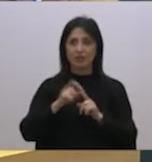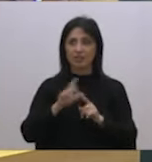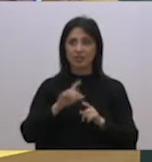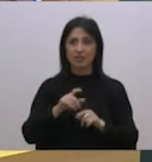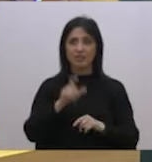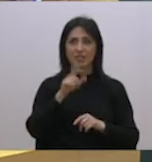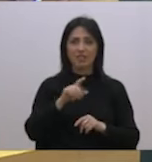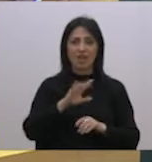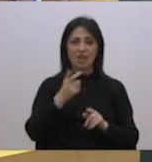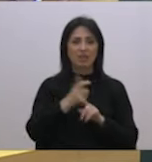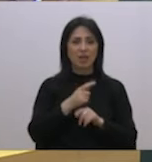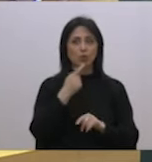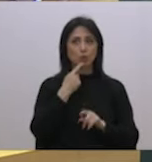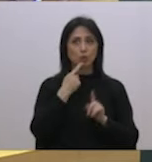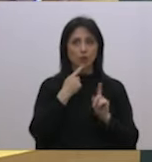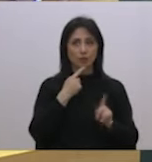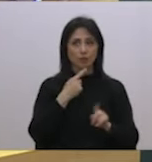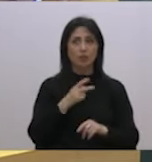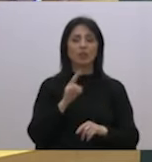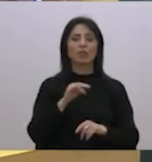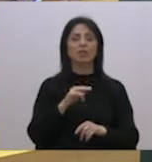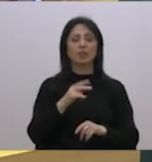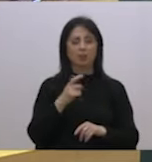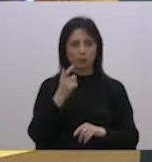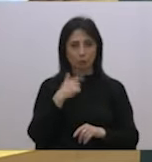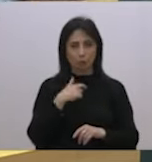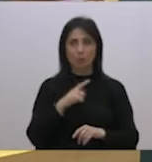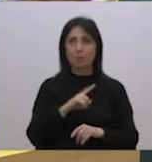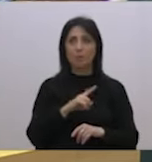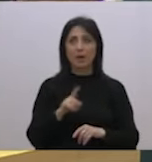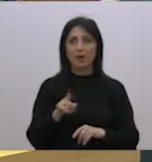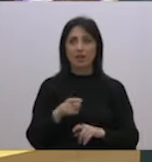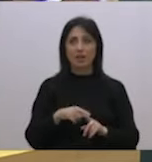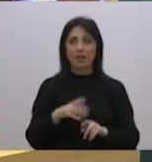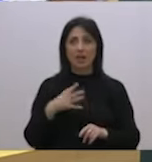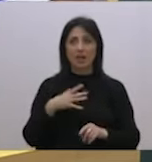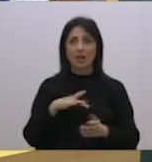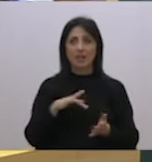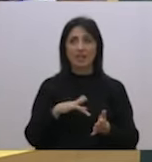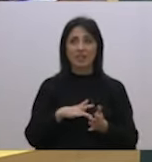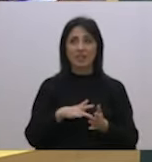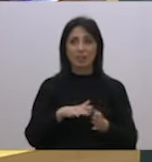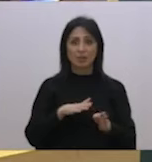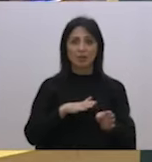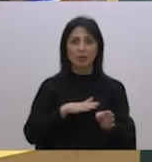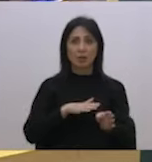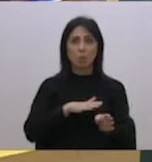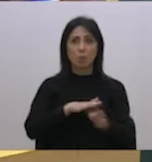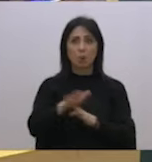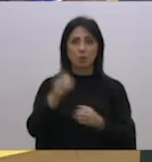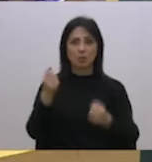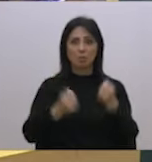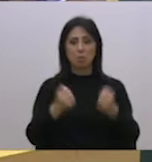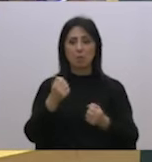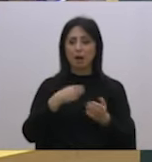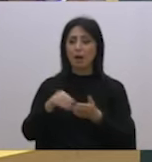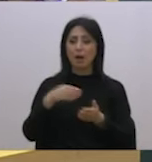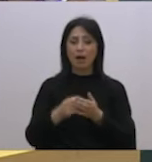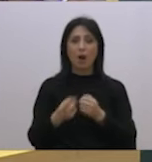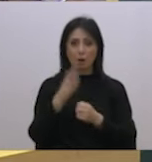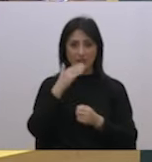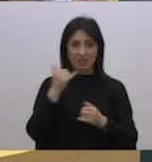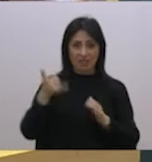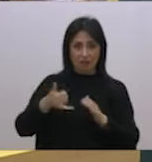ხალხს ძალიან უჭირს, კი ბატონო, მაგრამ ეს თბილისი რო გაიცვა, მანქანები წყლიდა, დის ეს მანქანები თუ რა რა არის ვერ